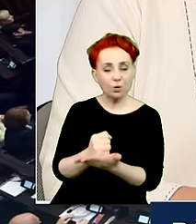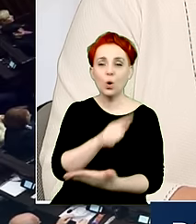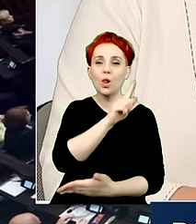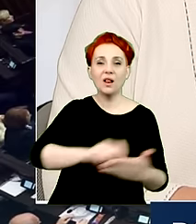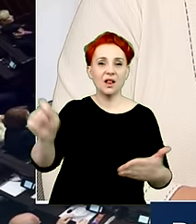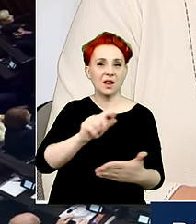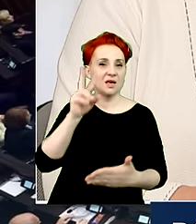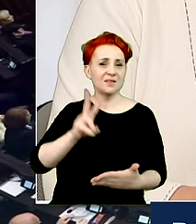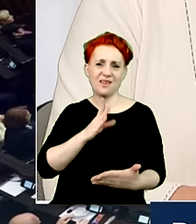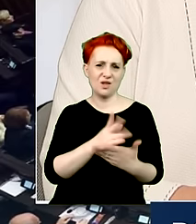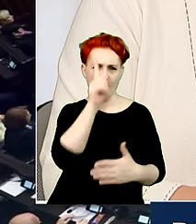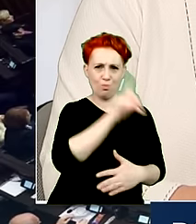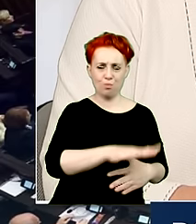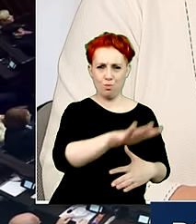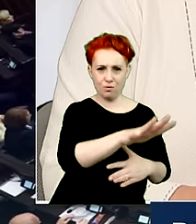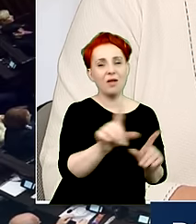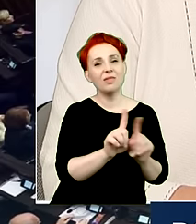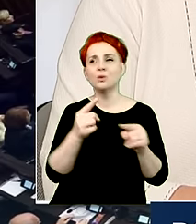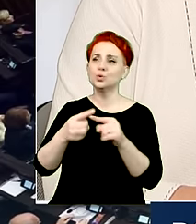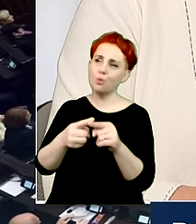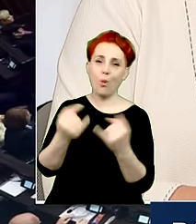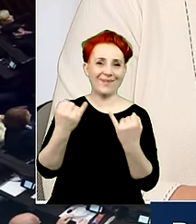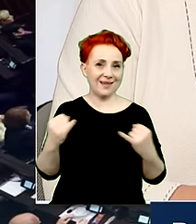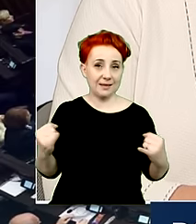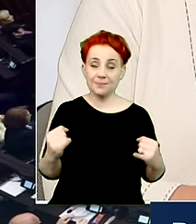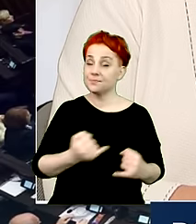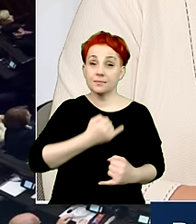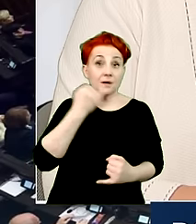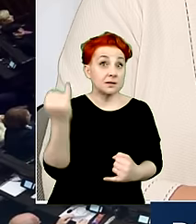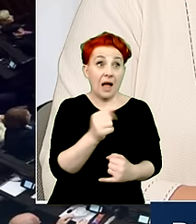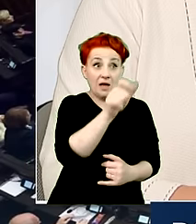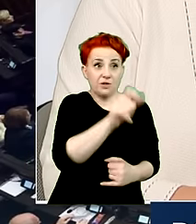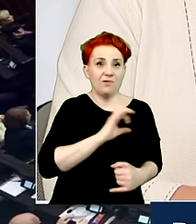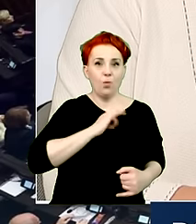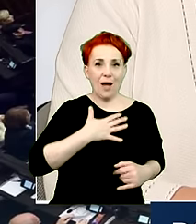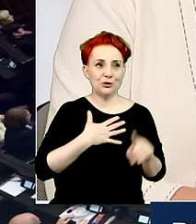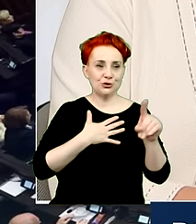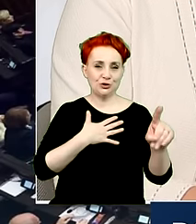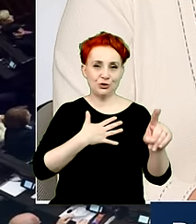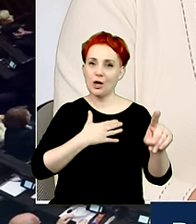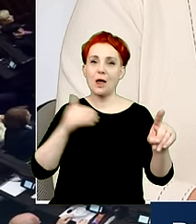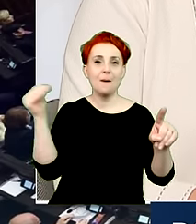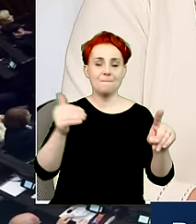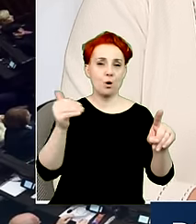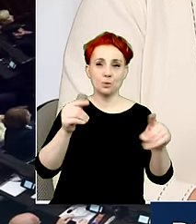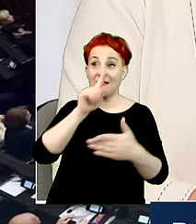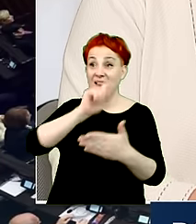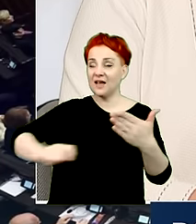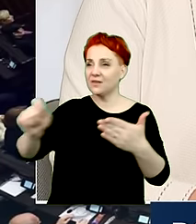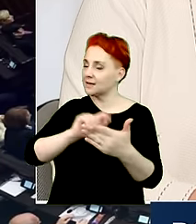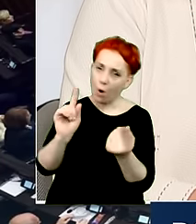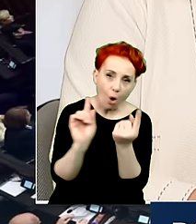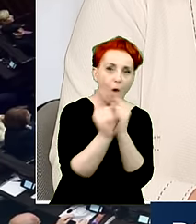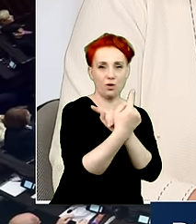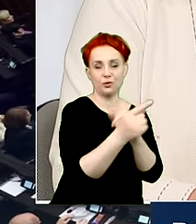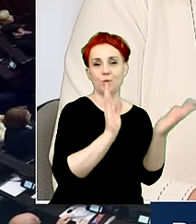instytucji, nie tylko publicznych, ale spółek i tak dalej. W każdej chwili właściciel może odwrócić stan likwidacji, podejmując odpowiednią